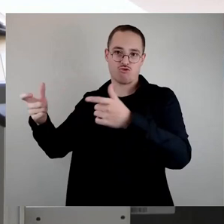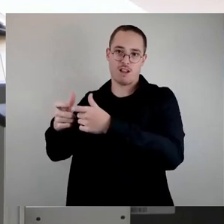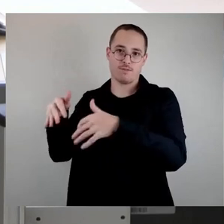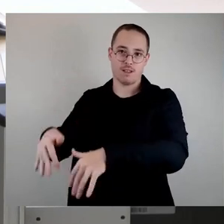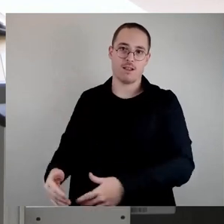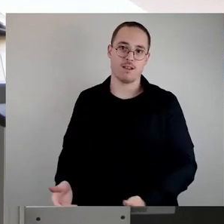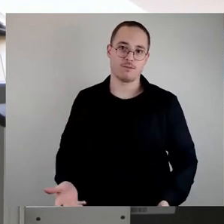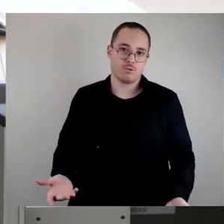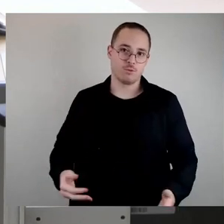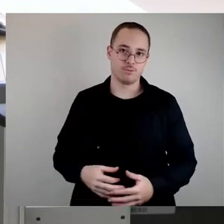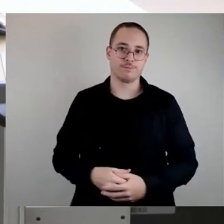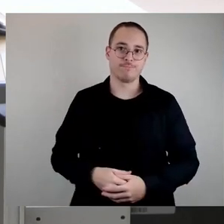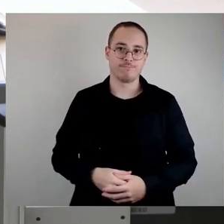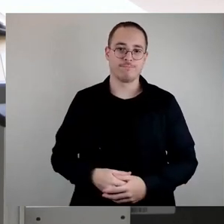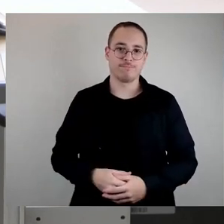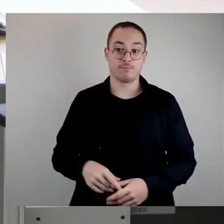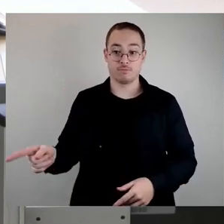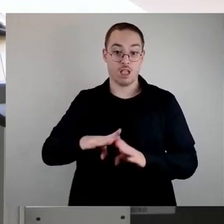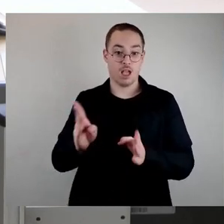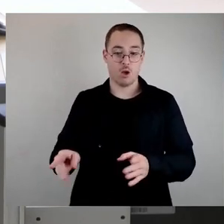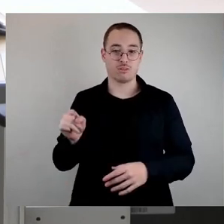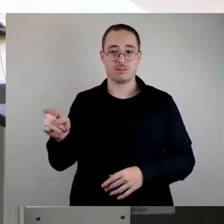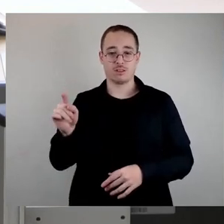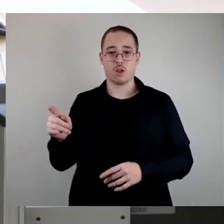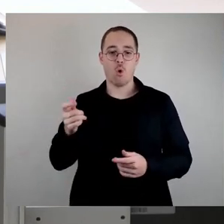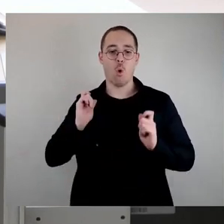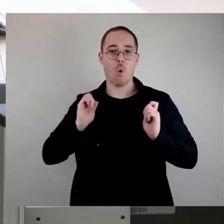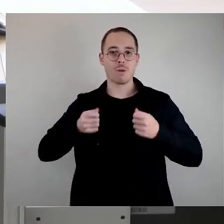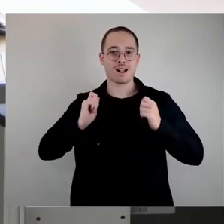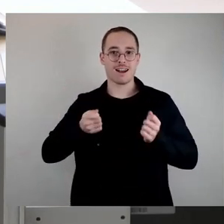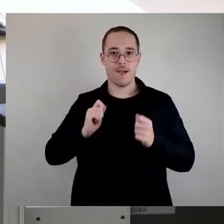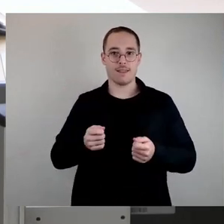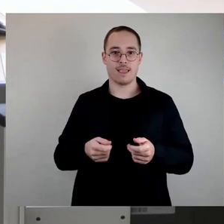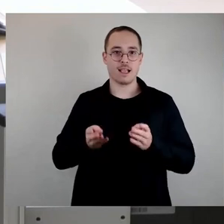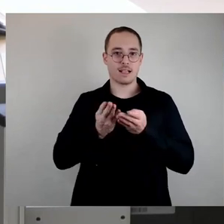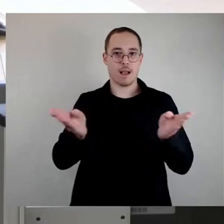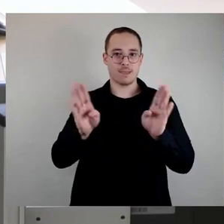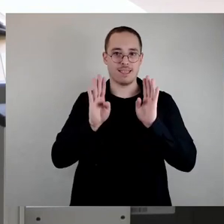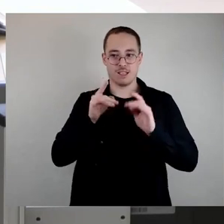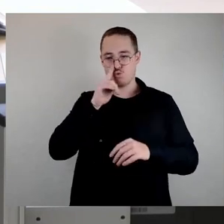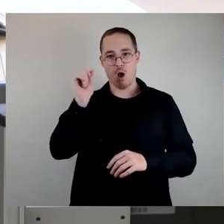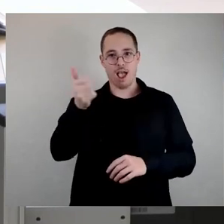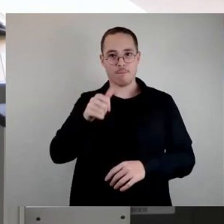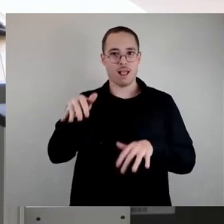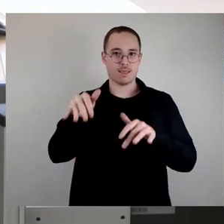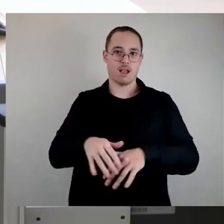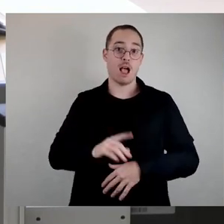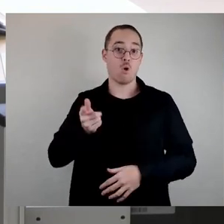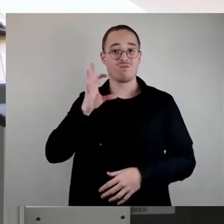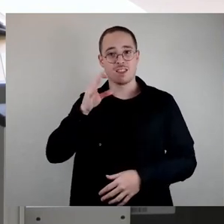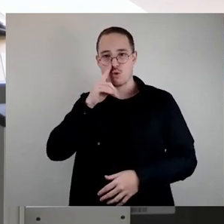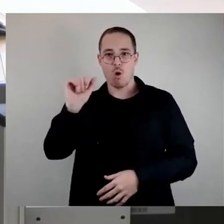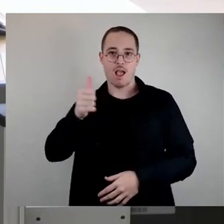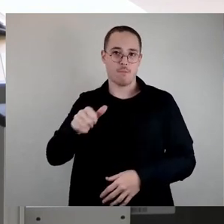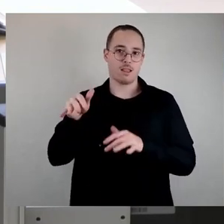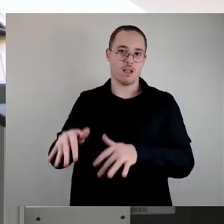dem Haus zum Beispiel Umkleidekabinen und Sanitäreinrichtungen nur einmal vorhanden sind. Das trifft auf viele Vereine zu. Das heißt, es werden